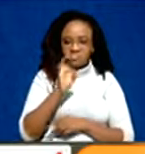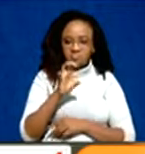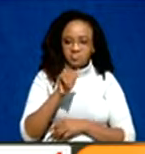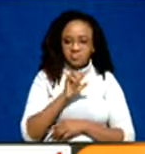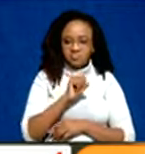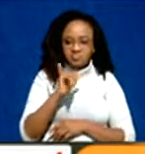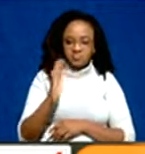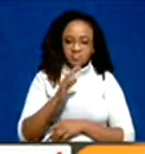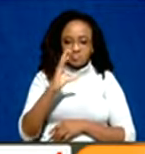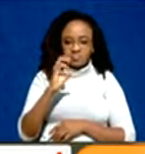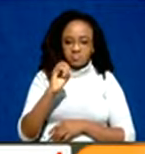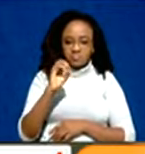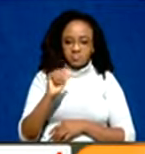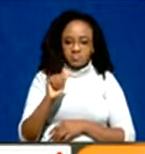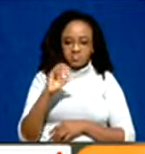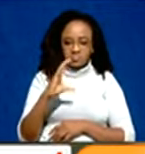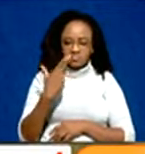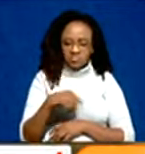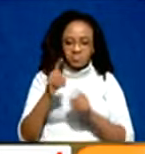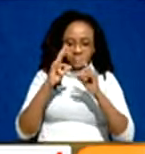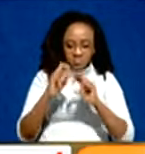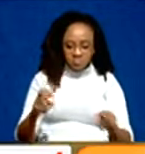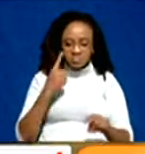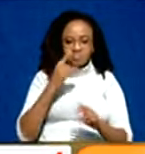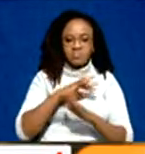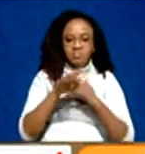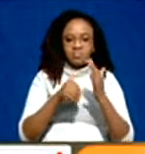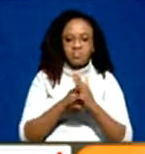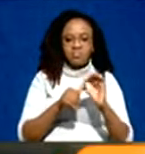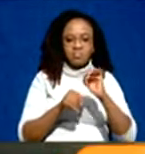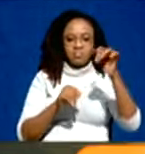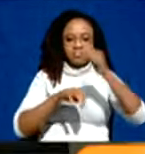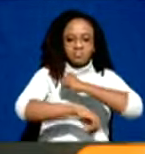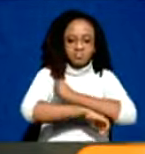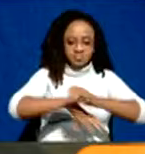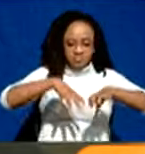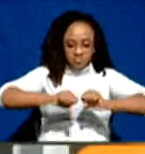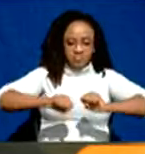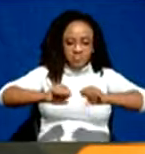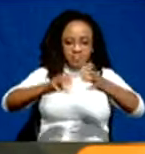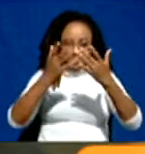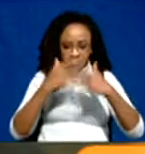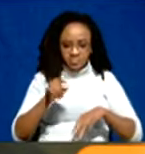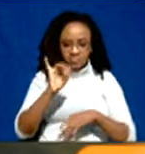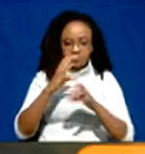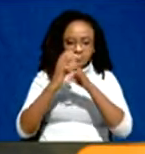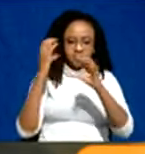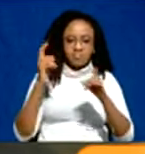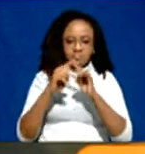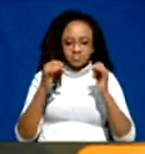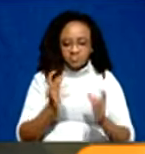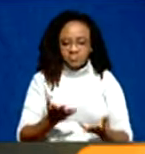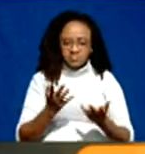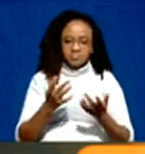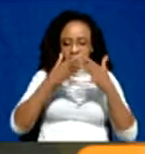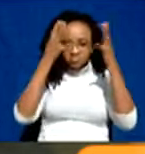wakaangalia wakaona all the buses were fully booked by other schools prior, so haingekuwa tikitu wange make a decision na sema okay sawa twende ni